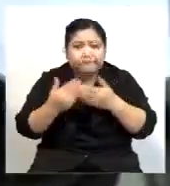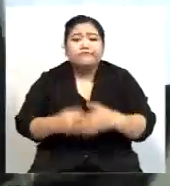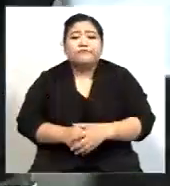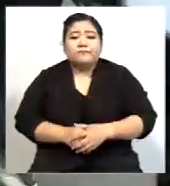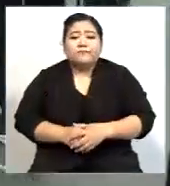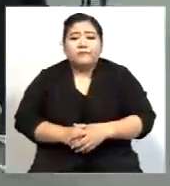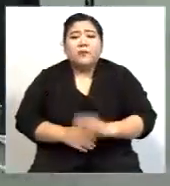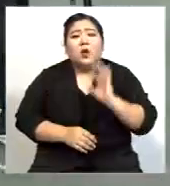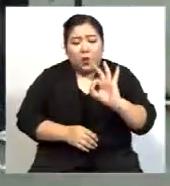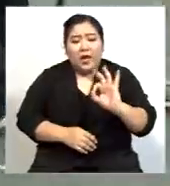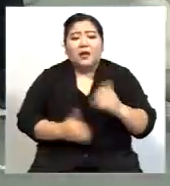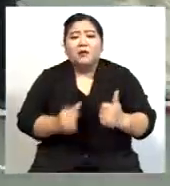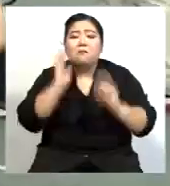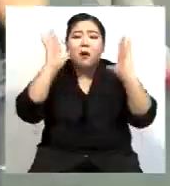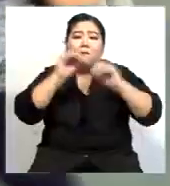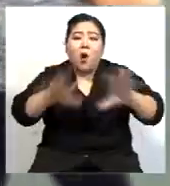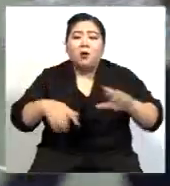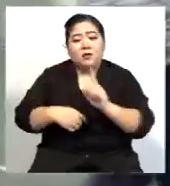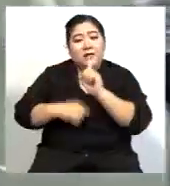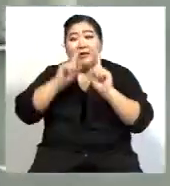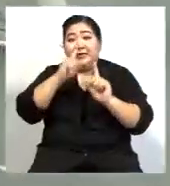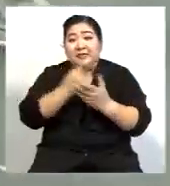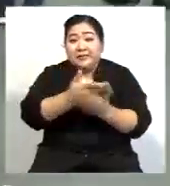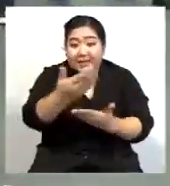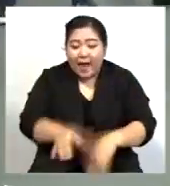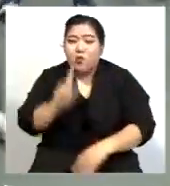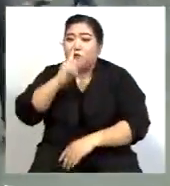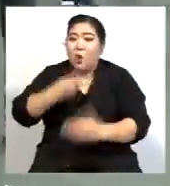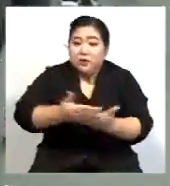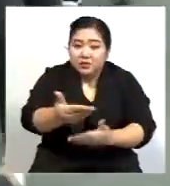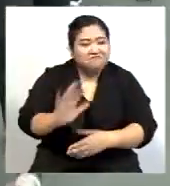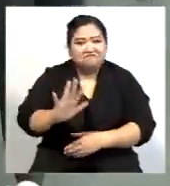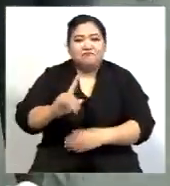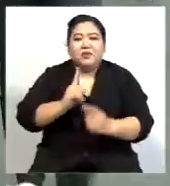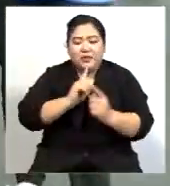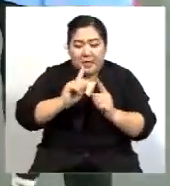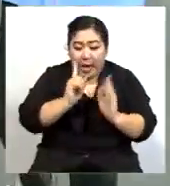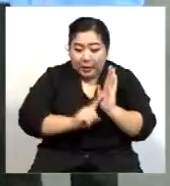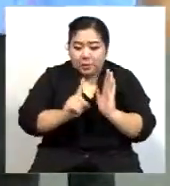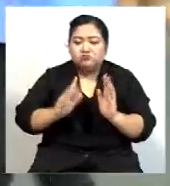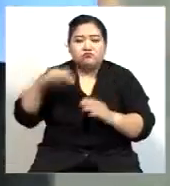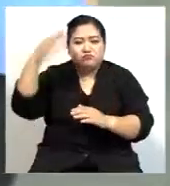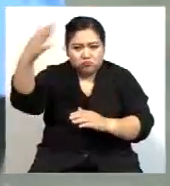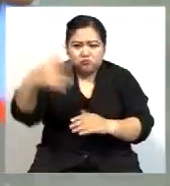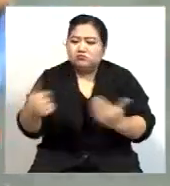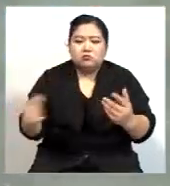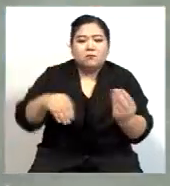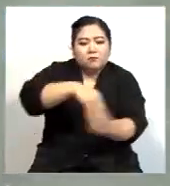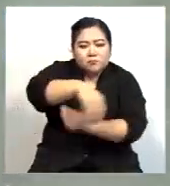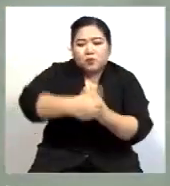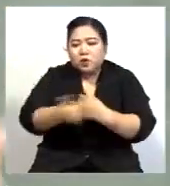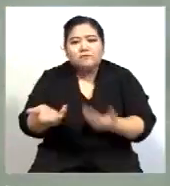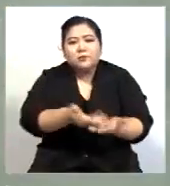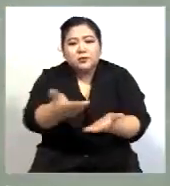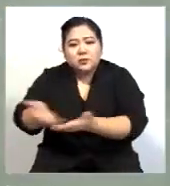ว่าเพื่อให้คนได้ทั่วถึงก็คิดในด้านดีไว้อยากให้กระจายก็ได้ยินเหมือนกันนะคะว่าวันนี้กับพรุ่งนี้ก็มี